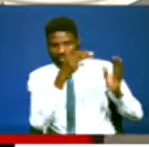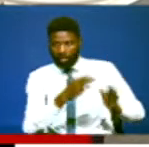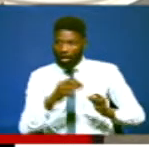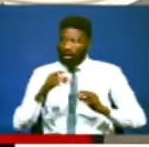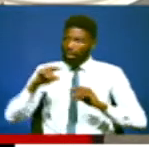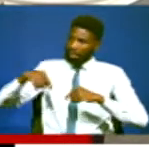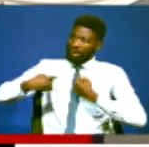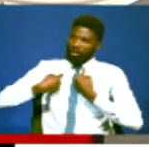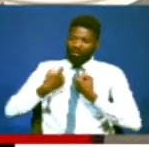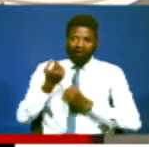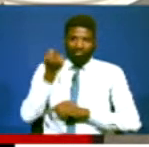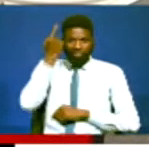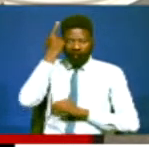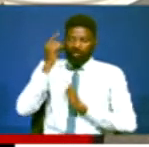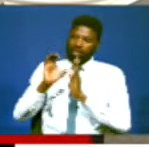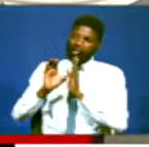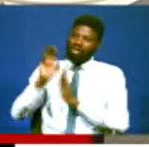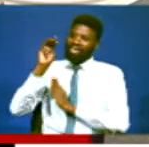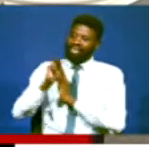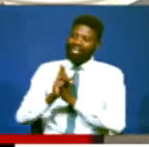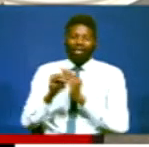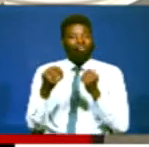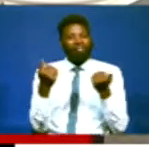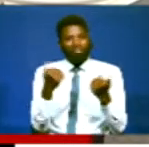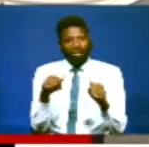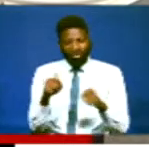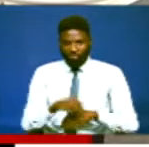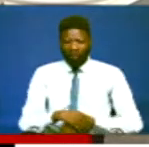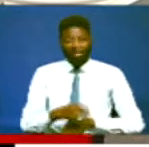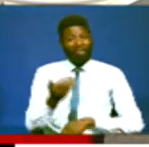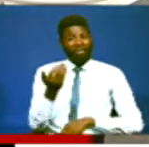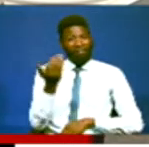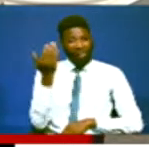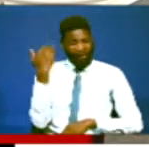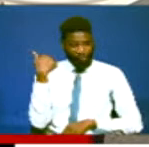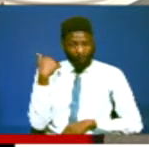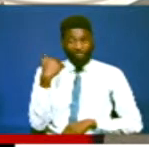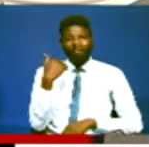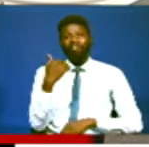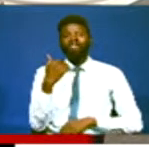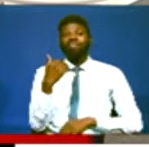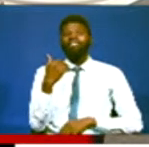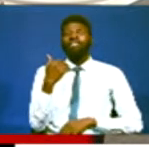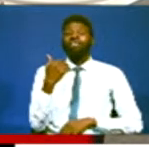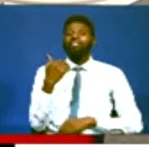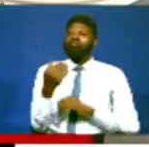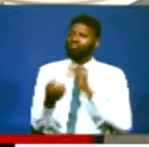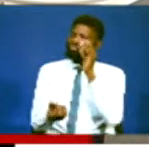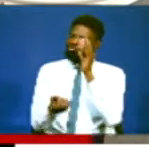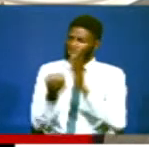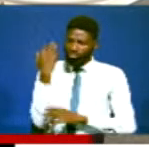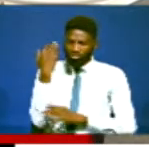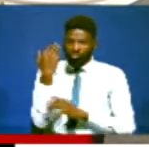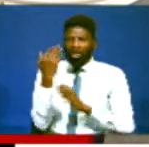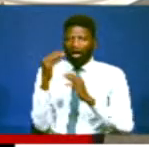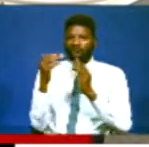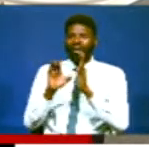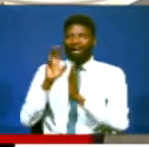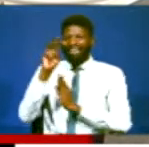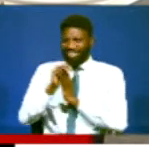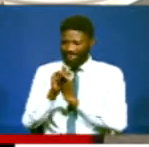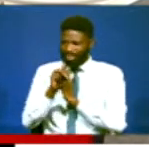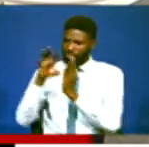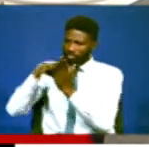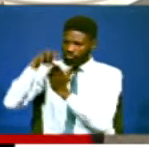mtaala. Yale matini ambayo yalitolewa kitambo kuhusiana na mtaala wa umilisi ndio wanasoma. Anakuja darasani, anaweka walimu, anaanza